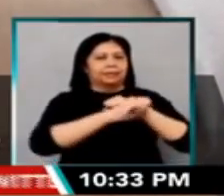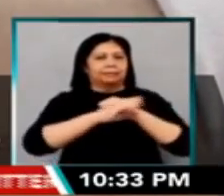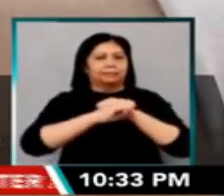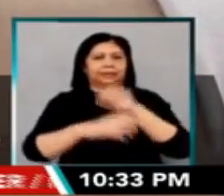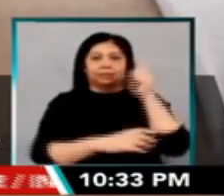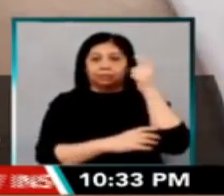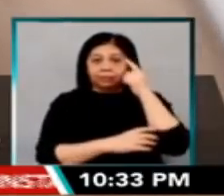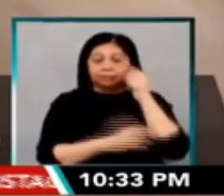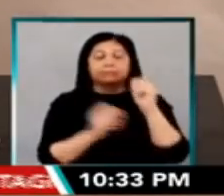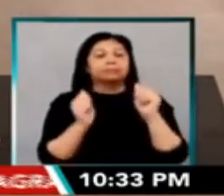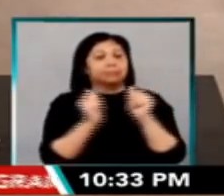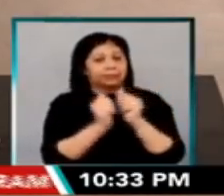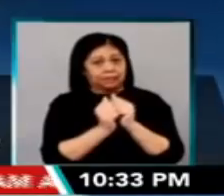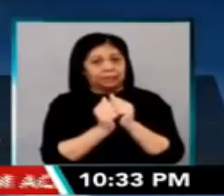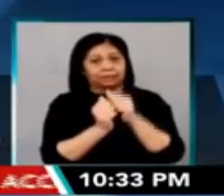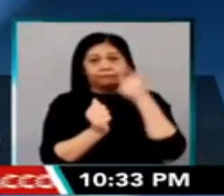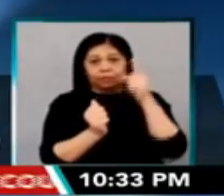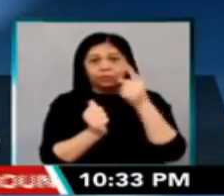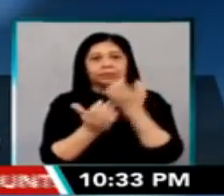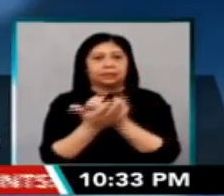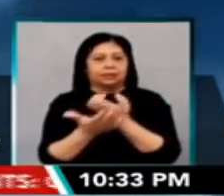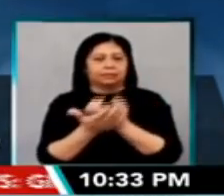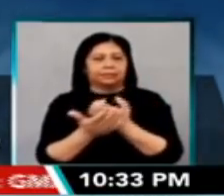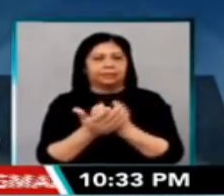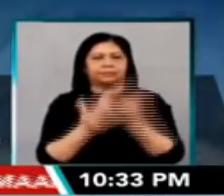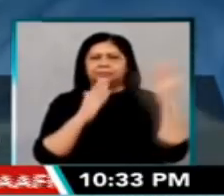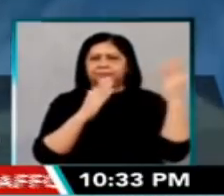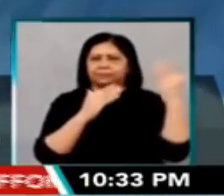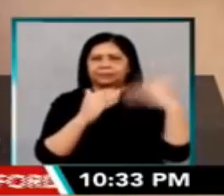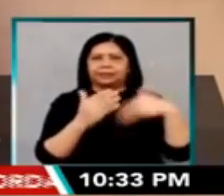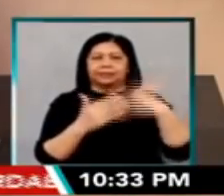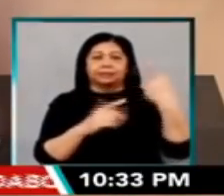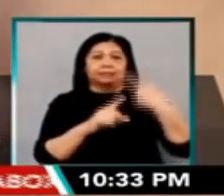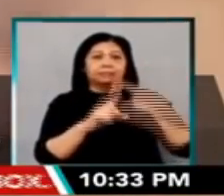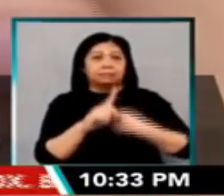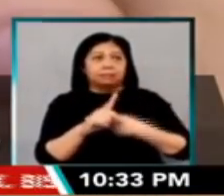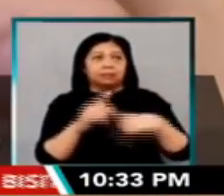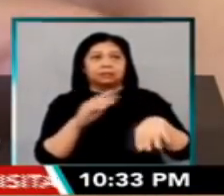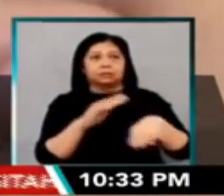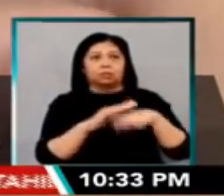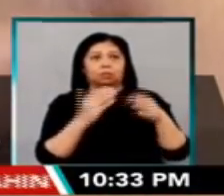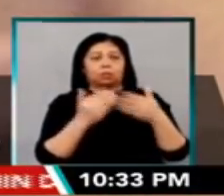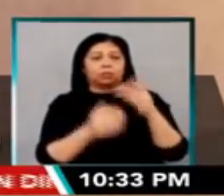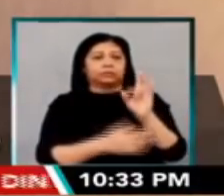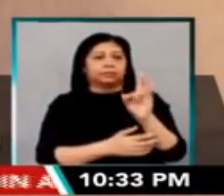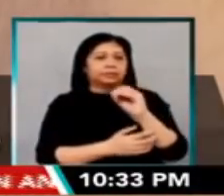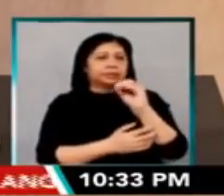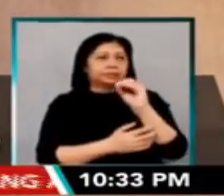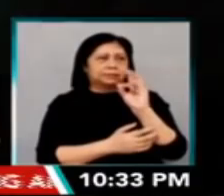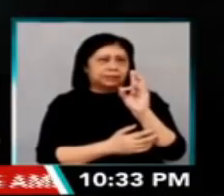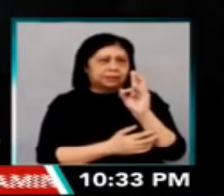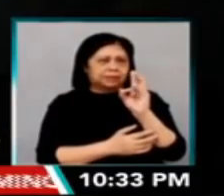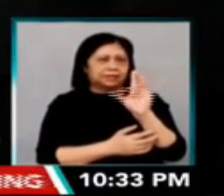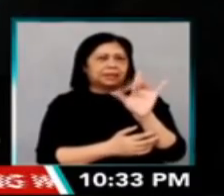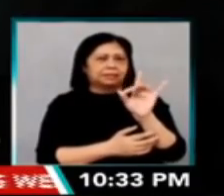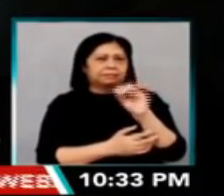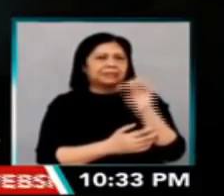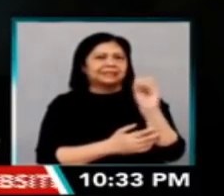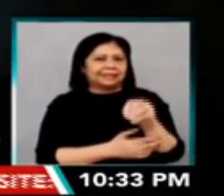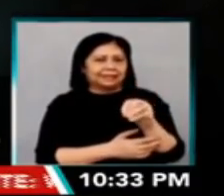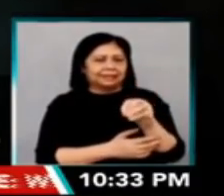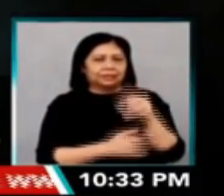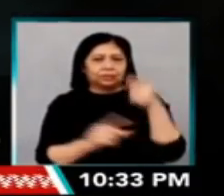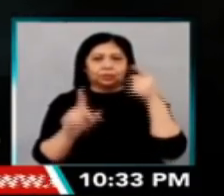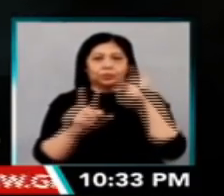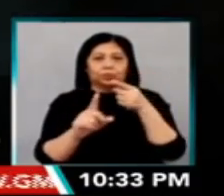sa ekonomiya. Inaasahan daw na sa susunod na buwan na abot sa halos 78% ng target na mabakunahan